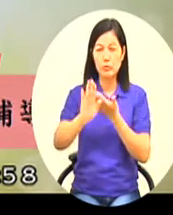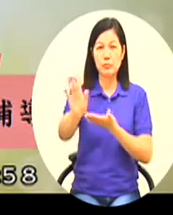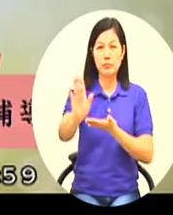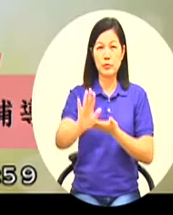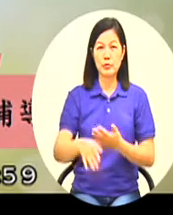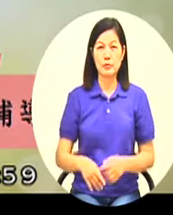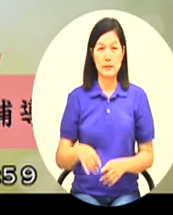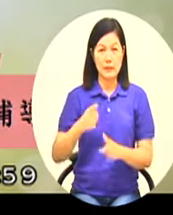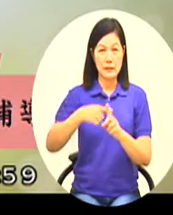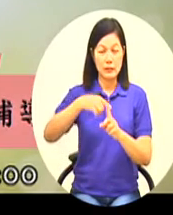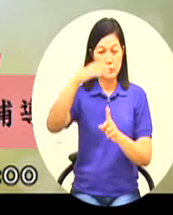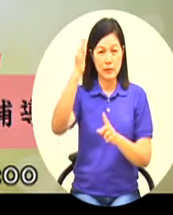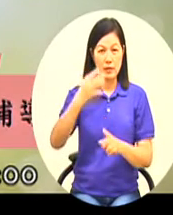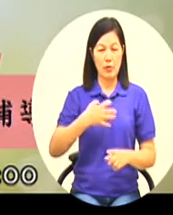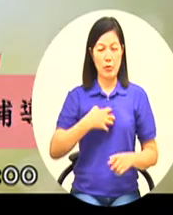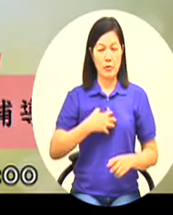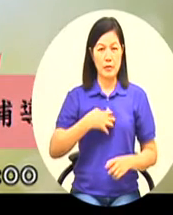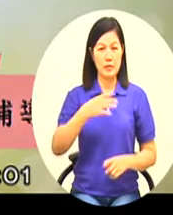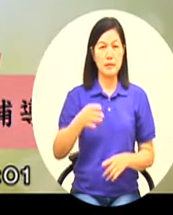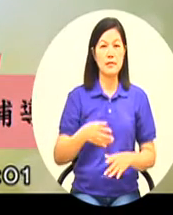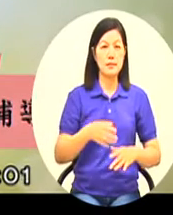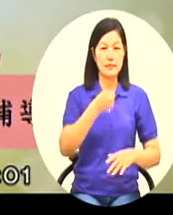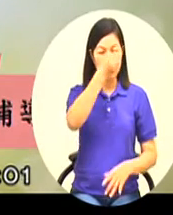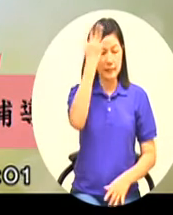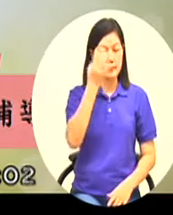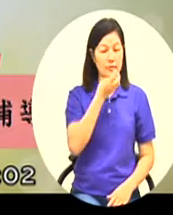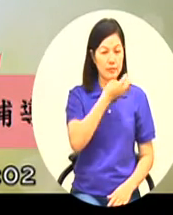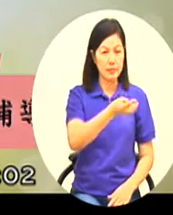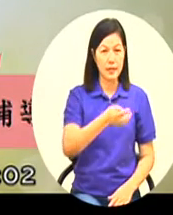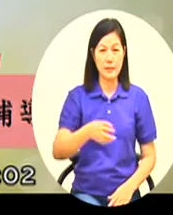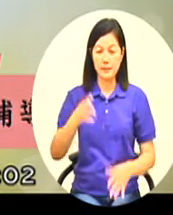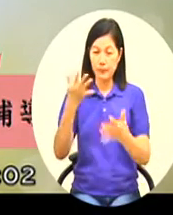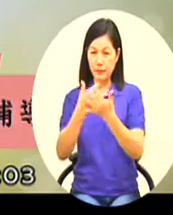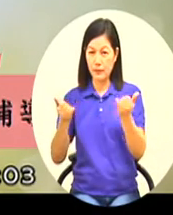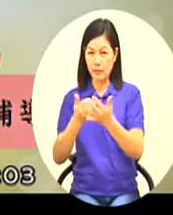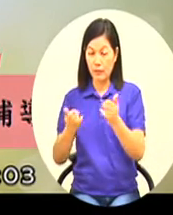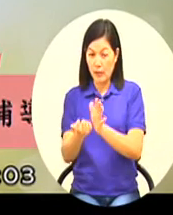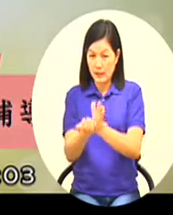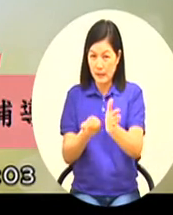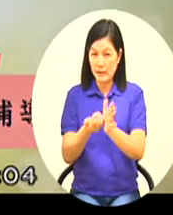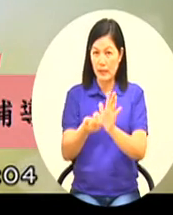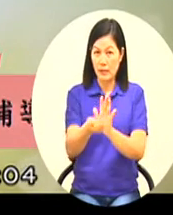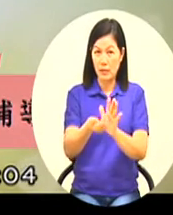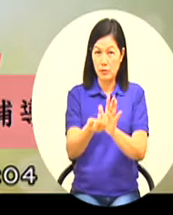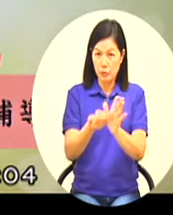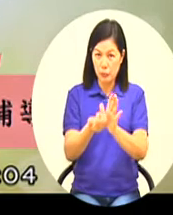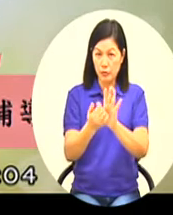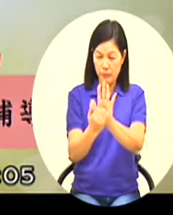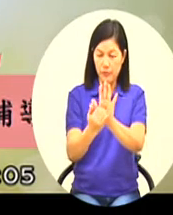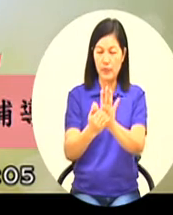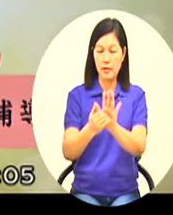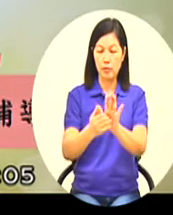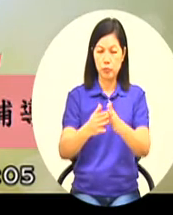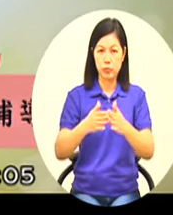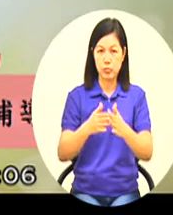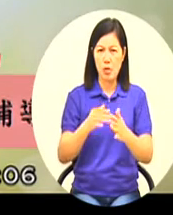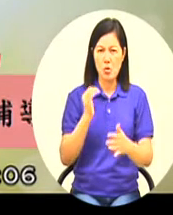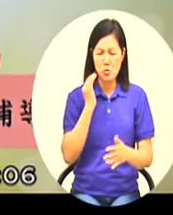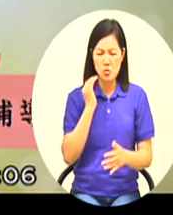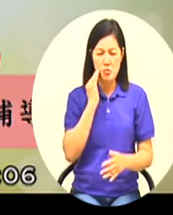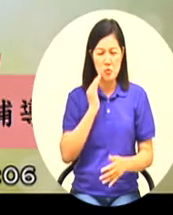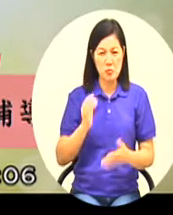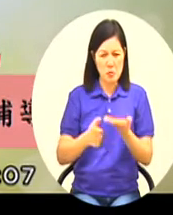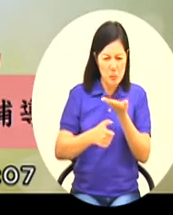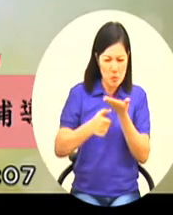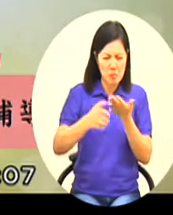风险的这个青少年跟学生来做事前的一个处遇跟预防。那如果已经染毒了，已经有吸